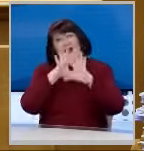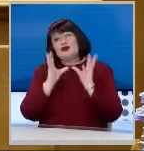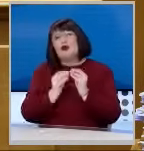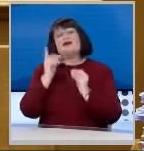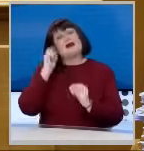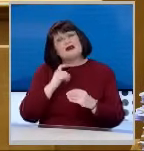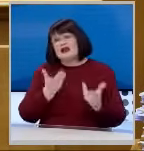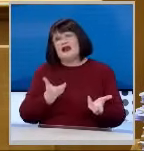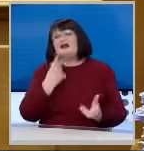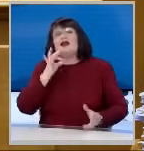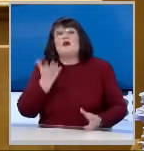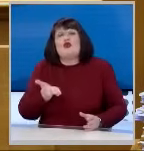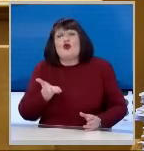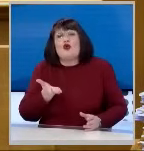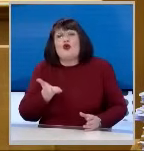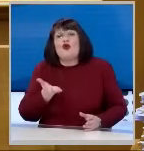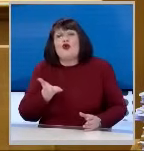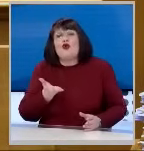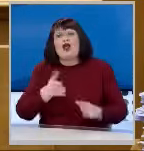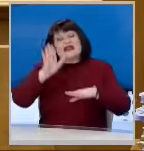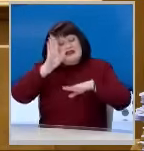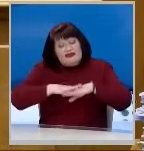γνωρίζατε γιατί είστε οι